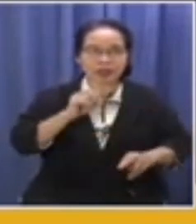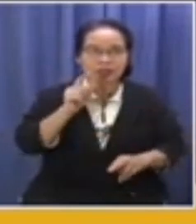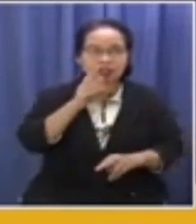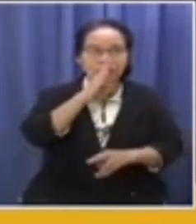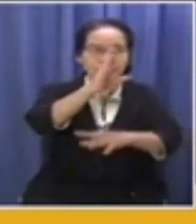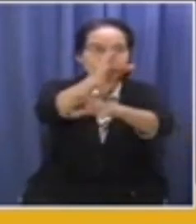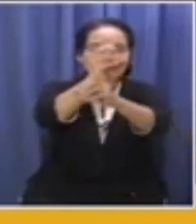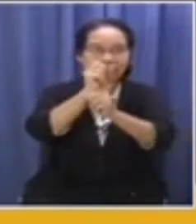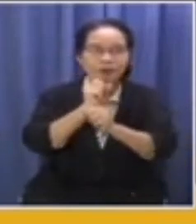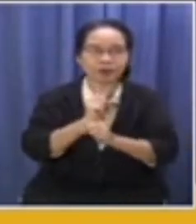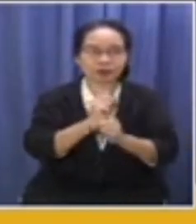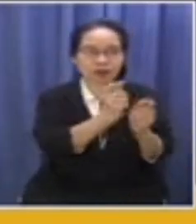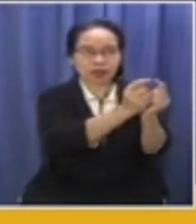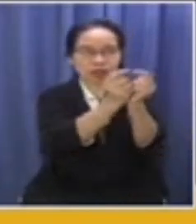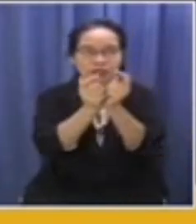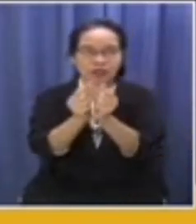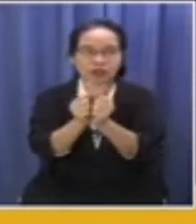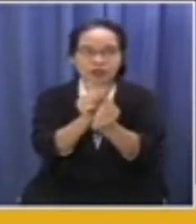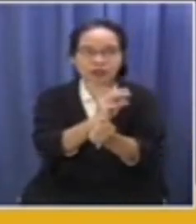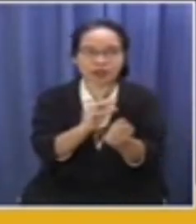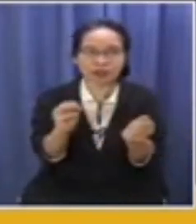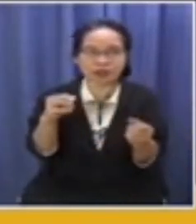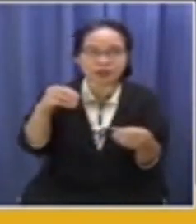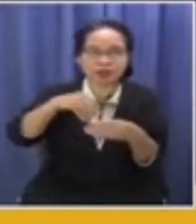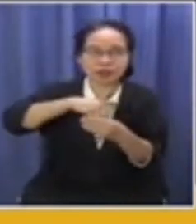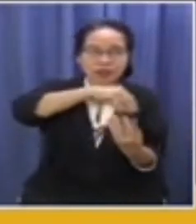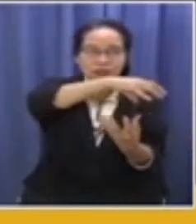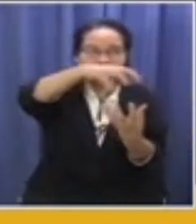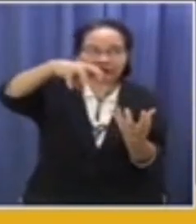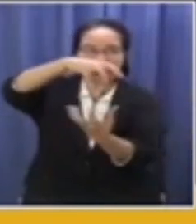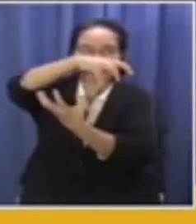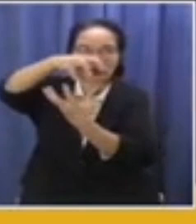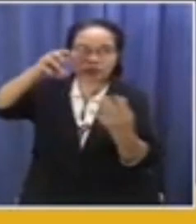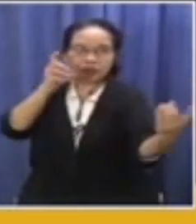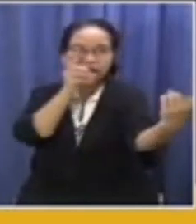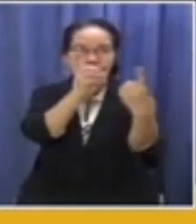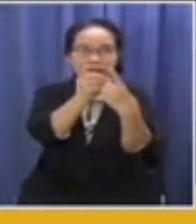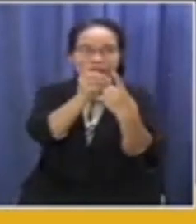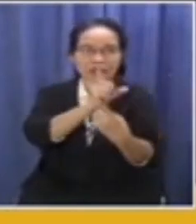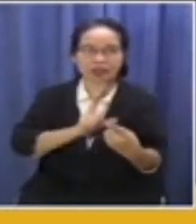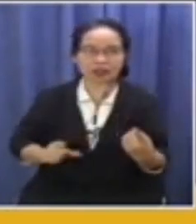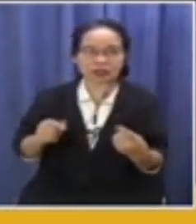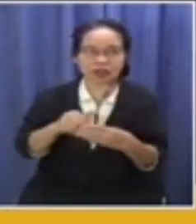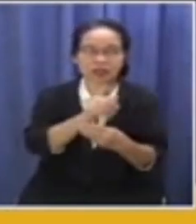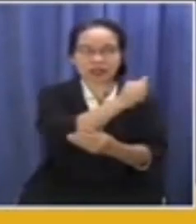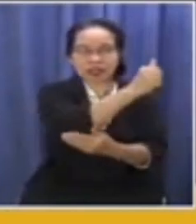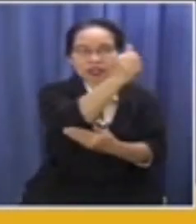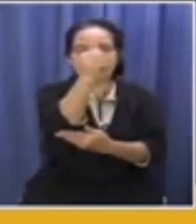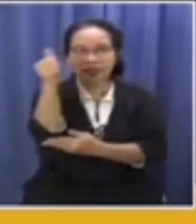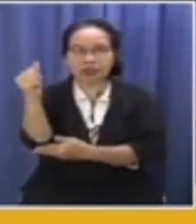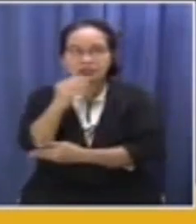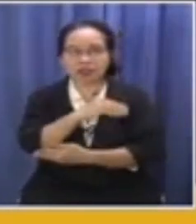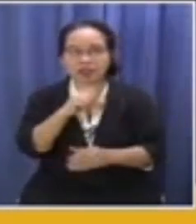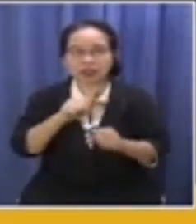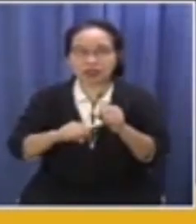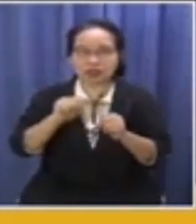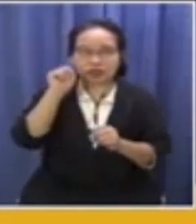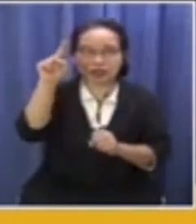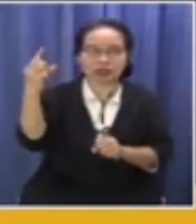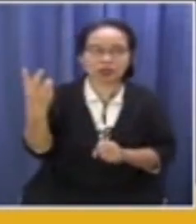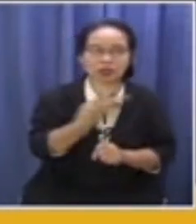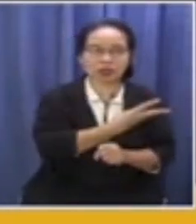ay aagaw Kasama nila sa mga alapaap upang Salubungin ang Panginoon sa hangin at sa